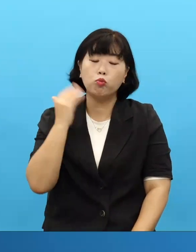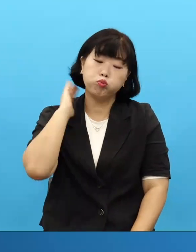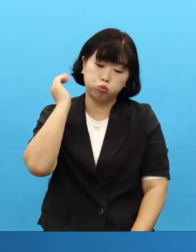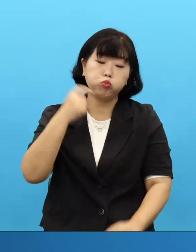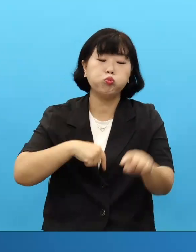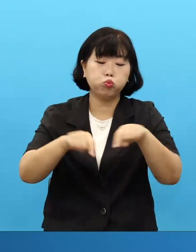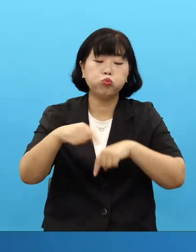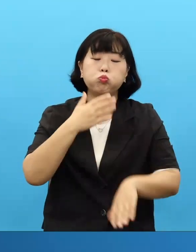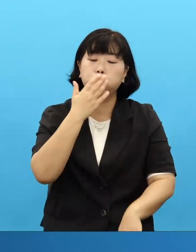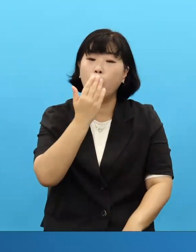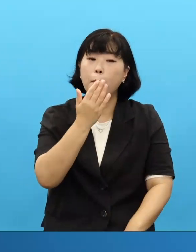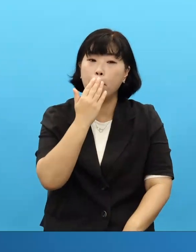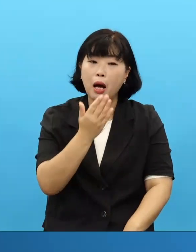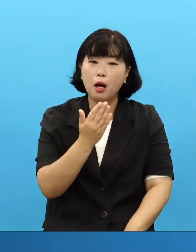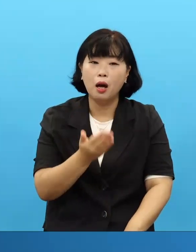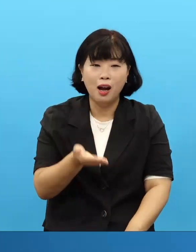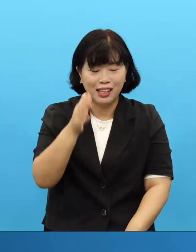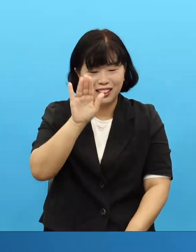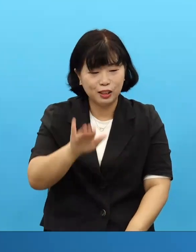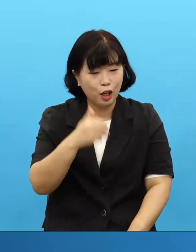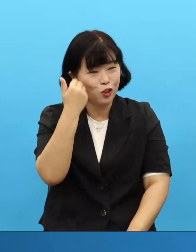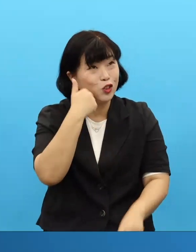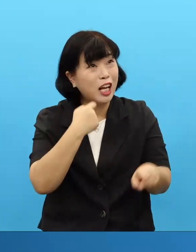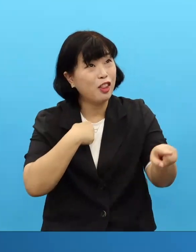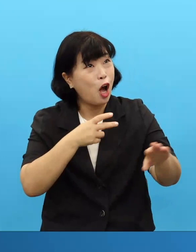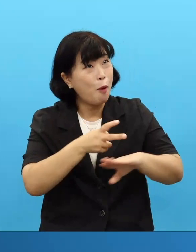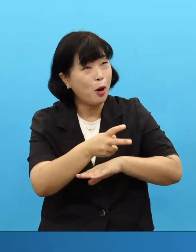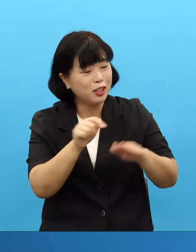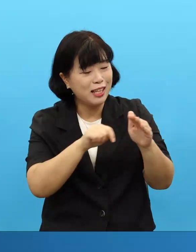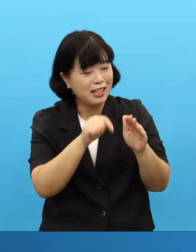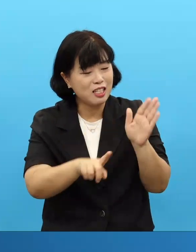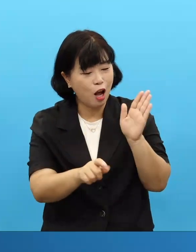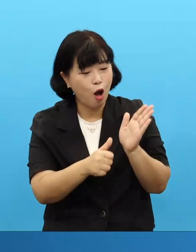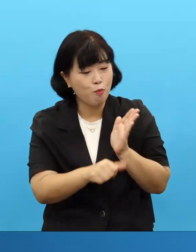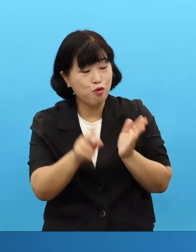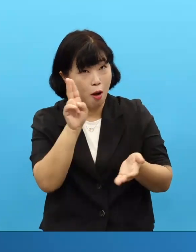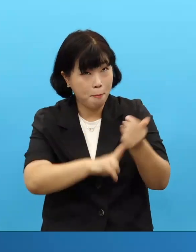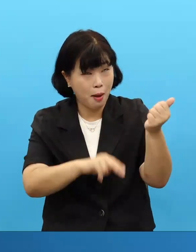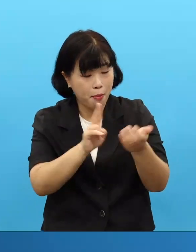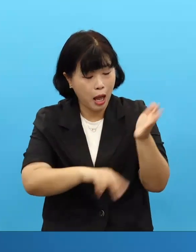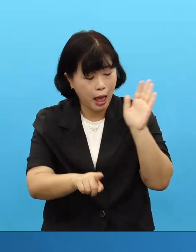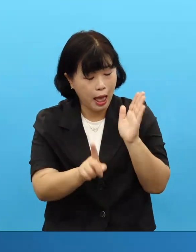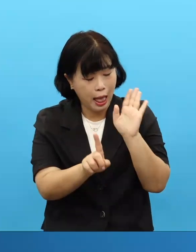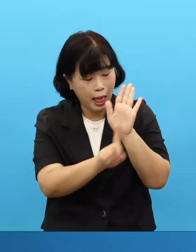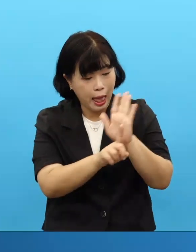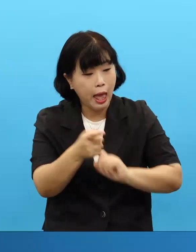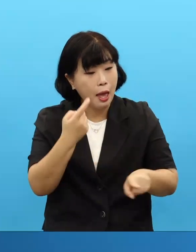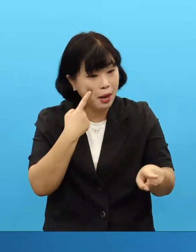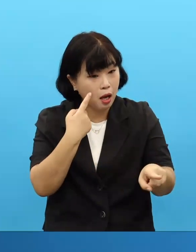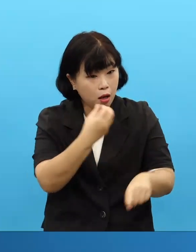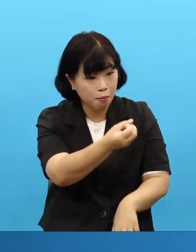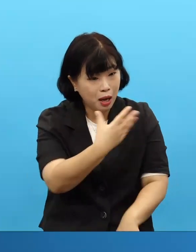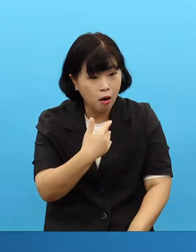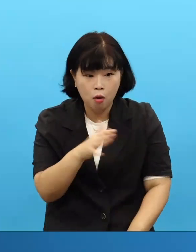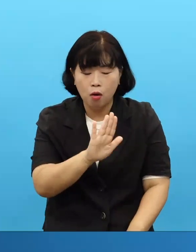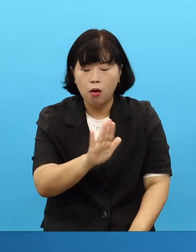버스에서 장사해볼래 이러면 죽어도 못해요. But if someone were to ask me, "You want to go and sell these products on the bus?" 야, I would never be able to do it.